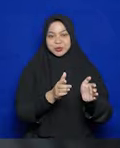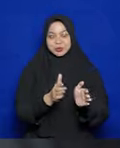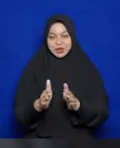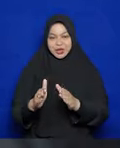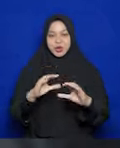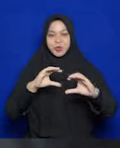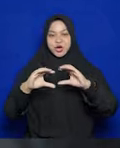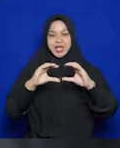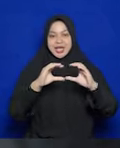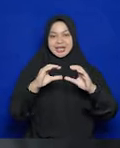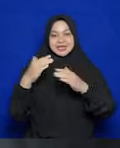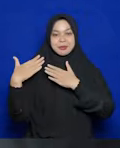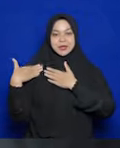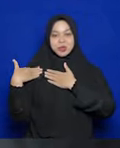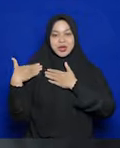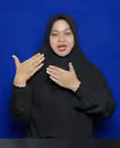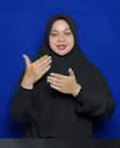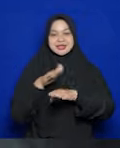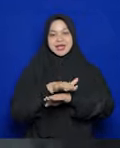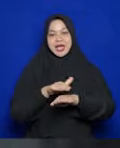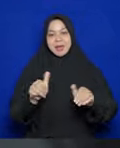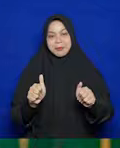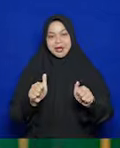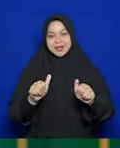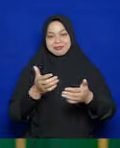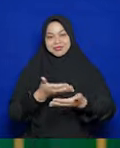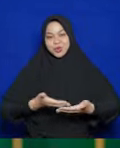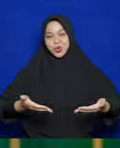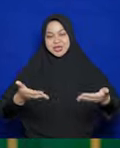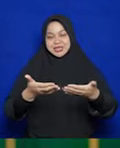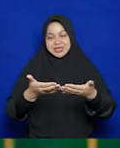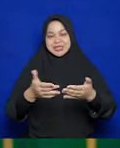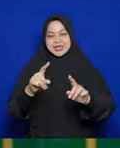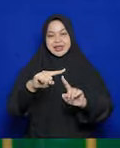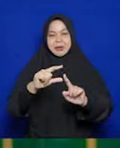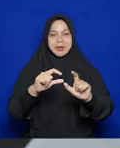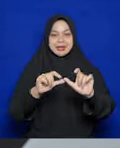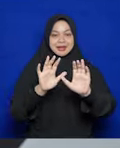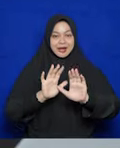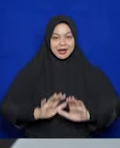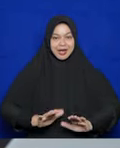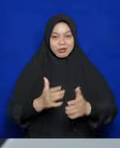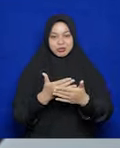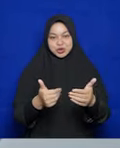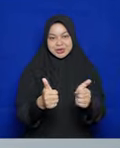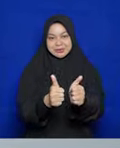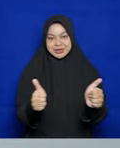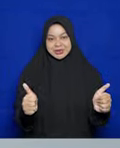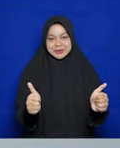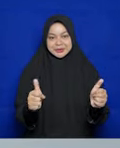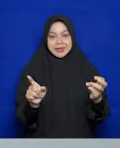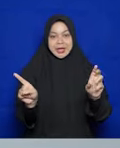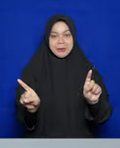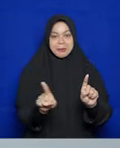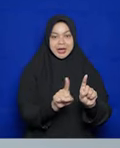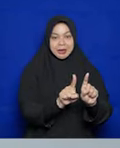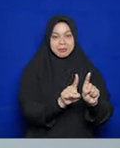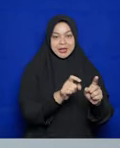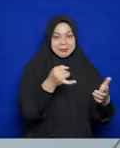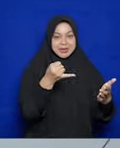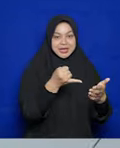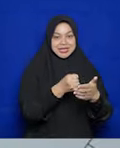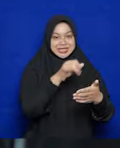keaman untuk mengkondisikan TPS supaya lebih tenang dan kondusif selagi pendamping melakukan pengisian form